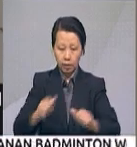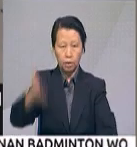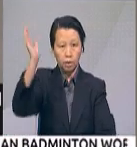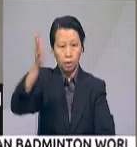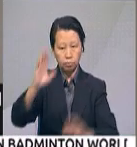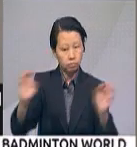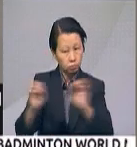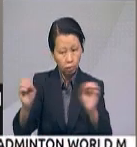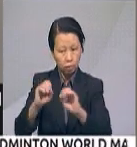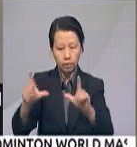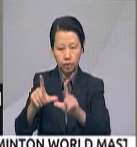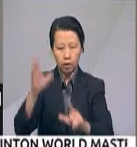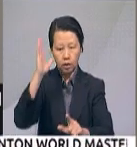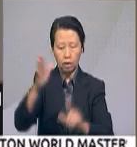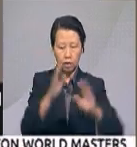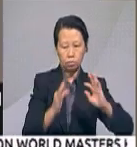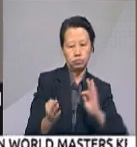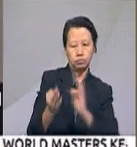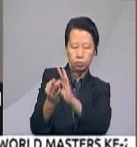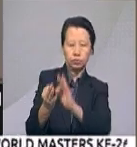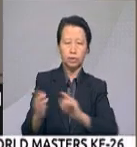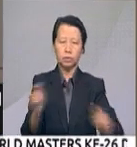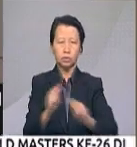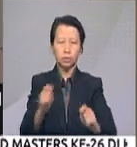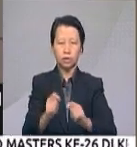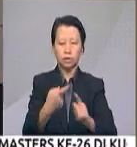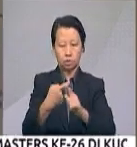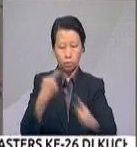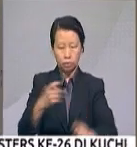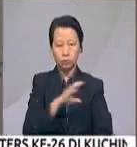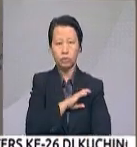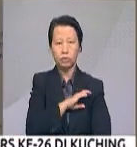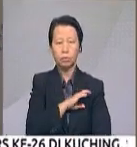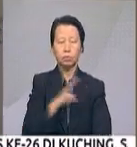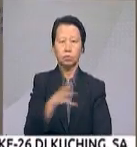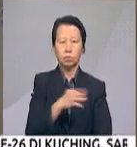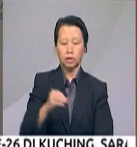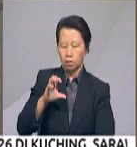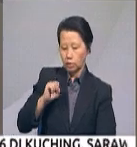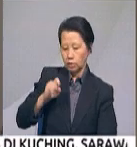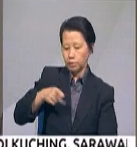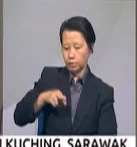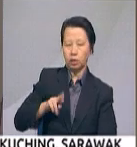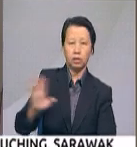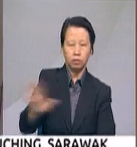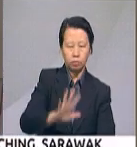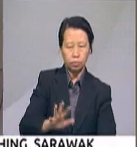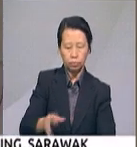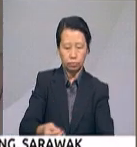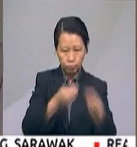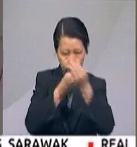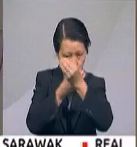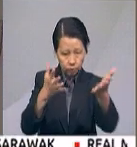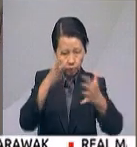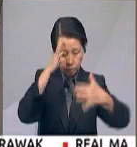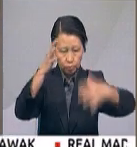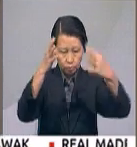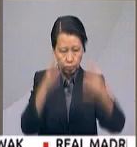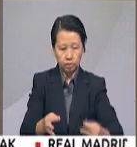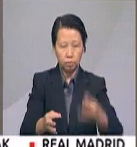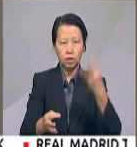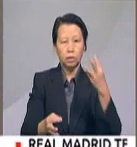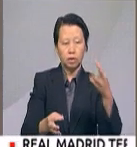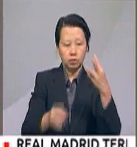tanpa permit akan berdepan tindakan pihak berkuasa. Sementara itu, SPR menjangkakan pengumuman keputusan PRK pada